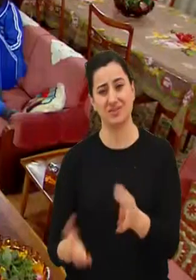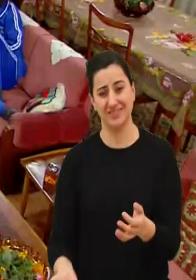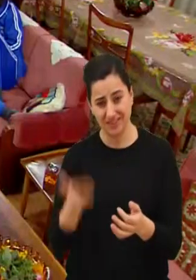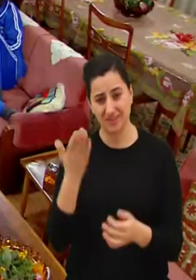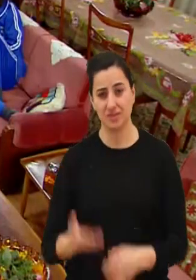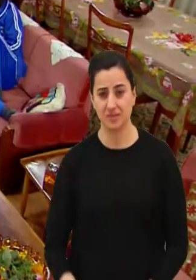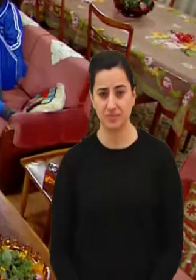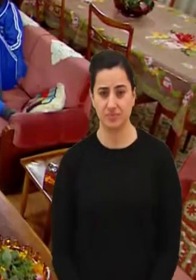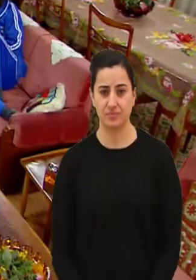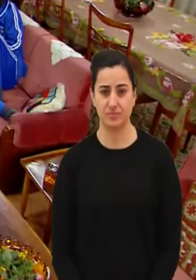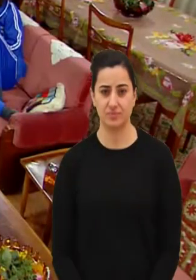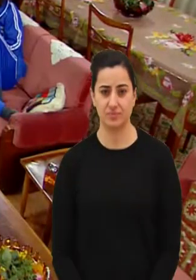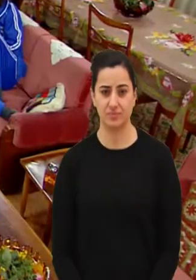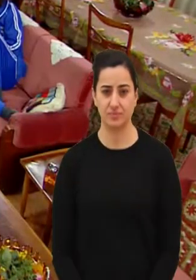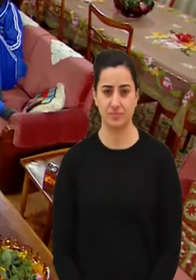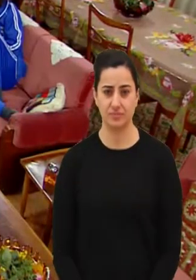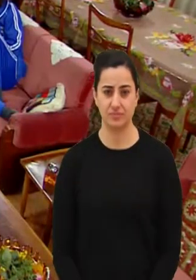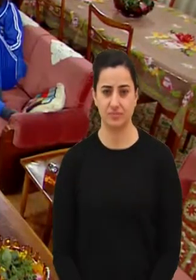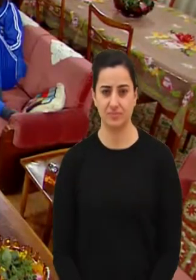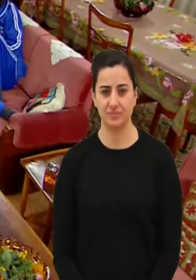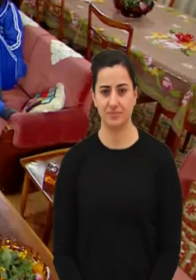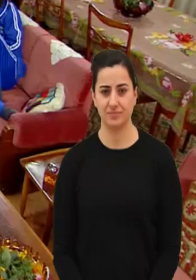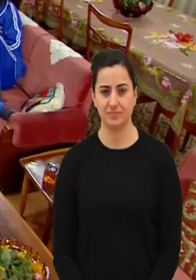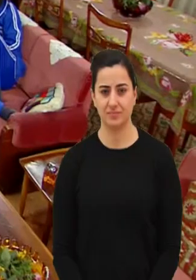şu ayaklarını. Çek tamam hadi.